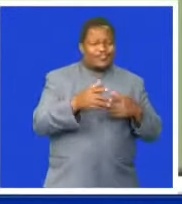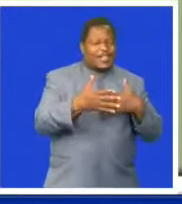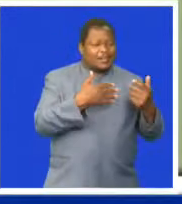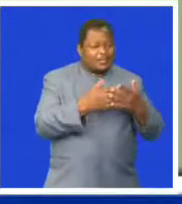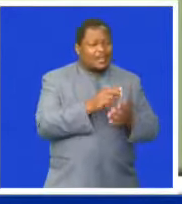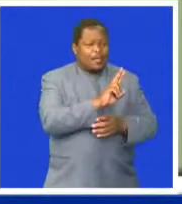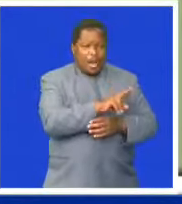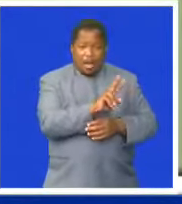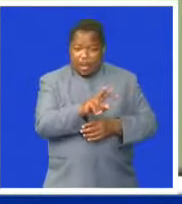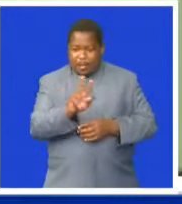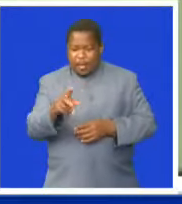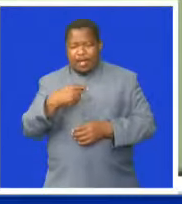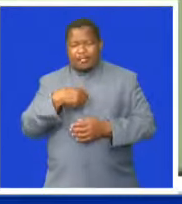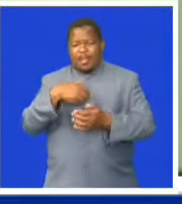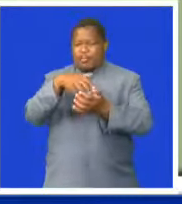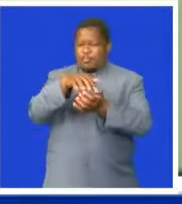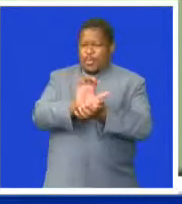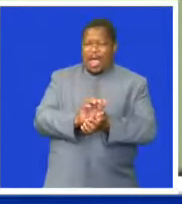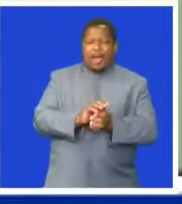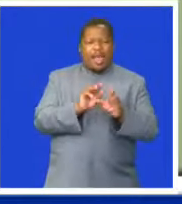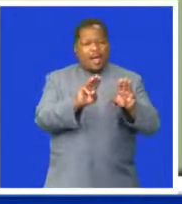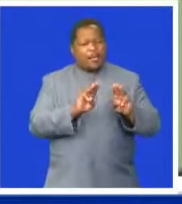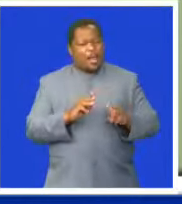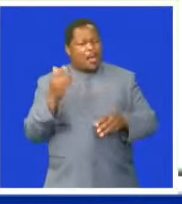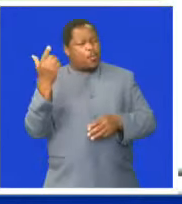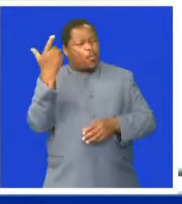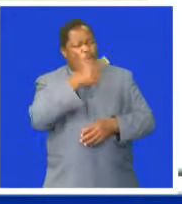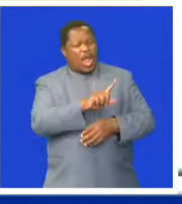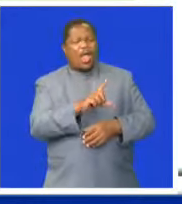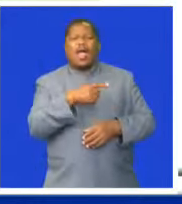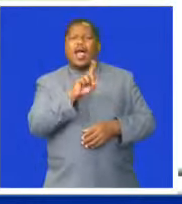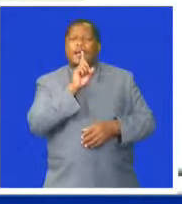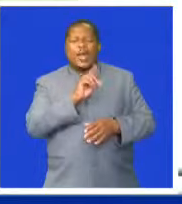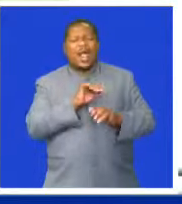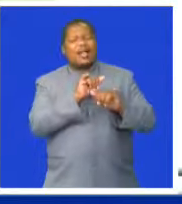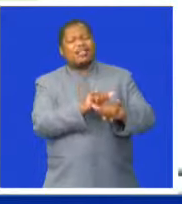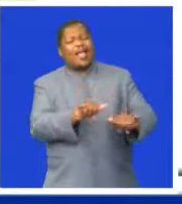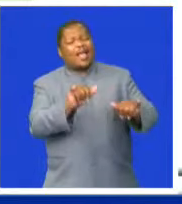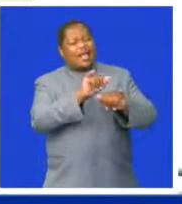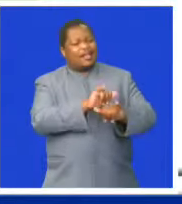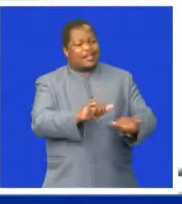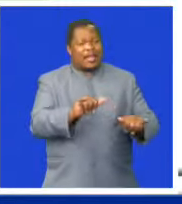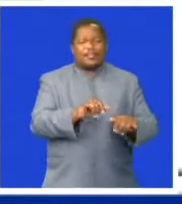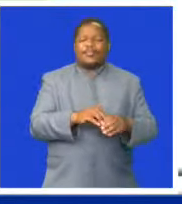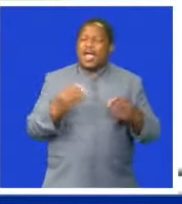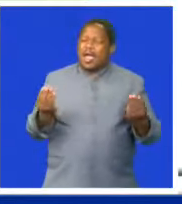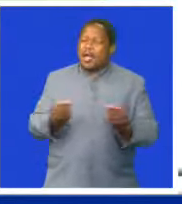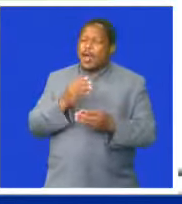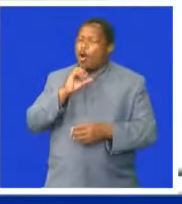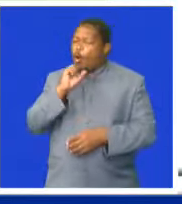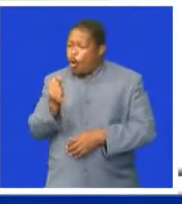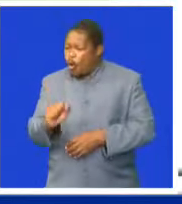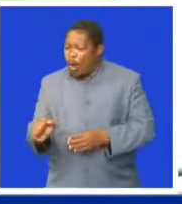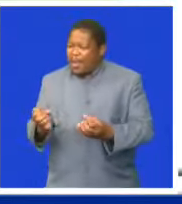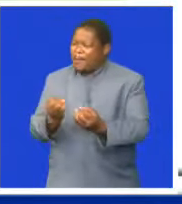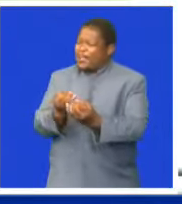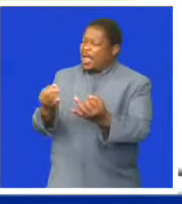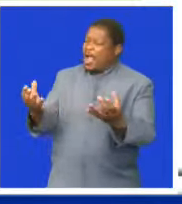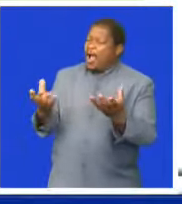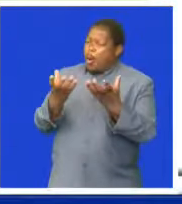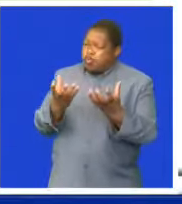kangaka lesihlethi singasebenzi kanti la laba sidzingako babadzingela